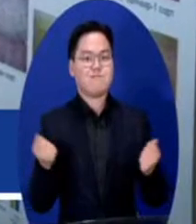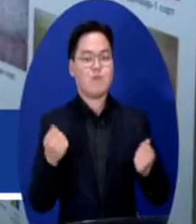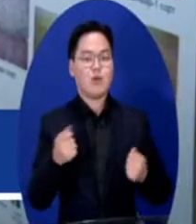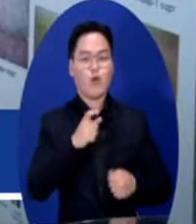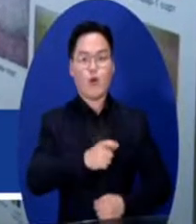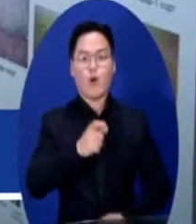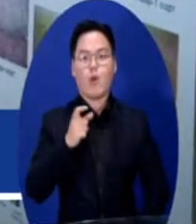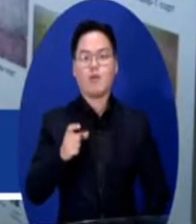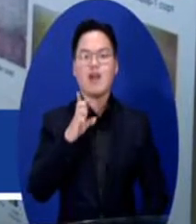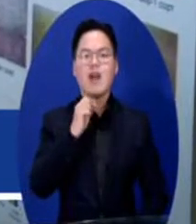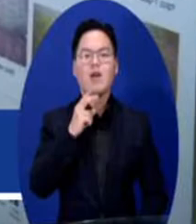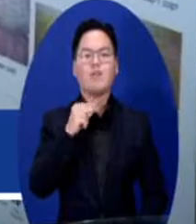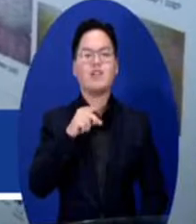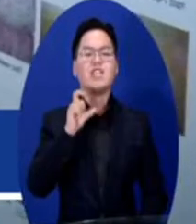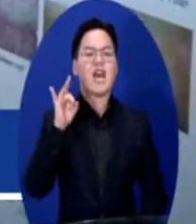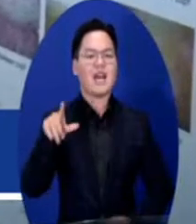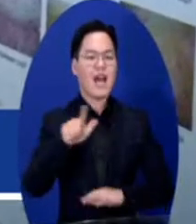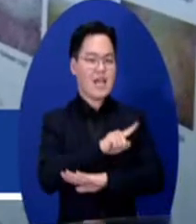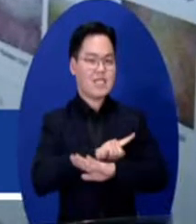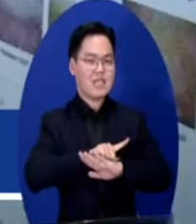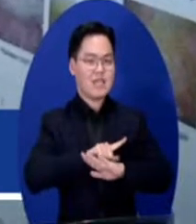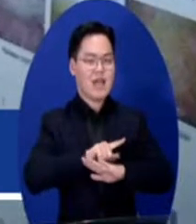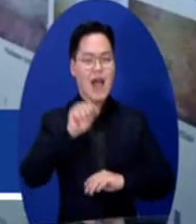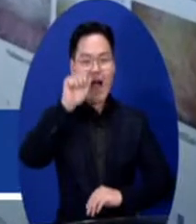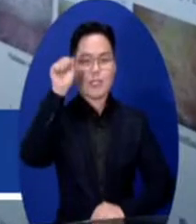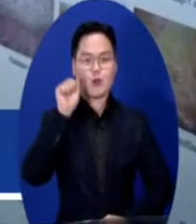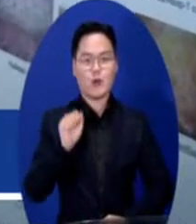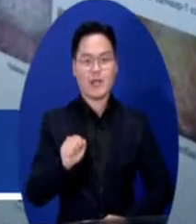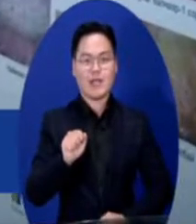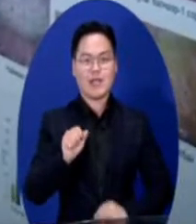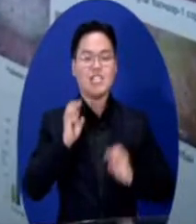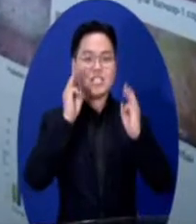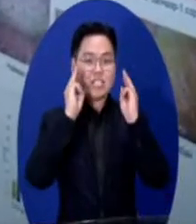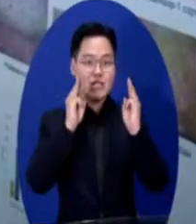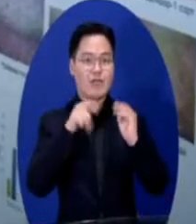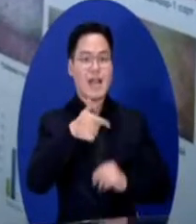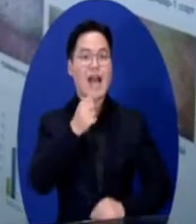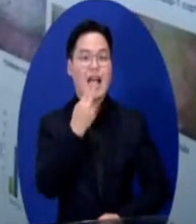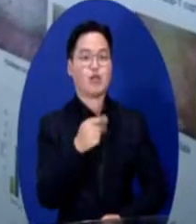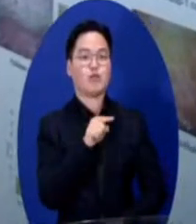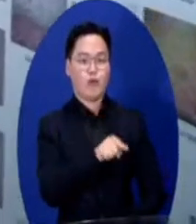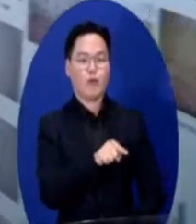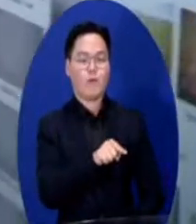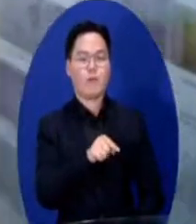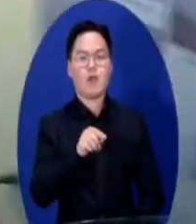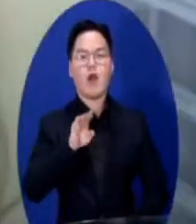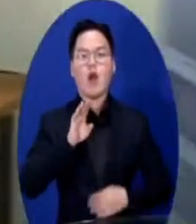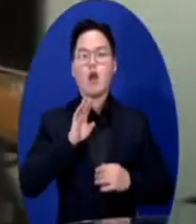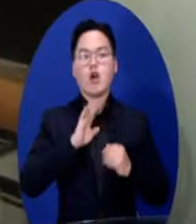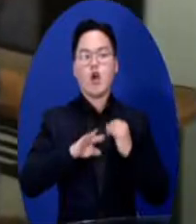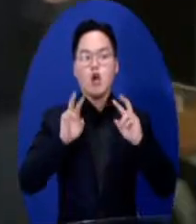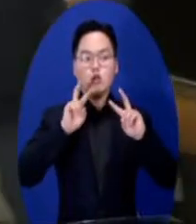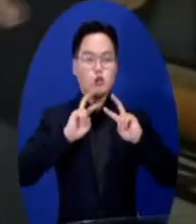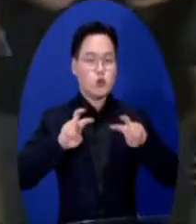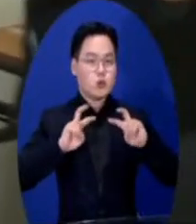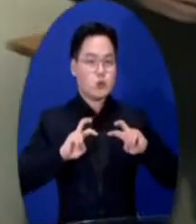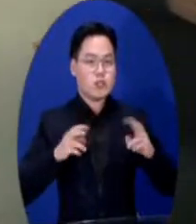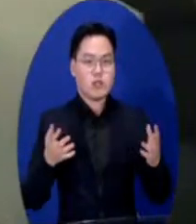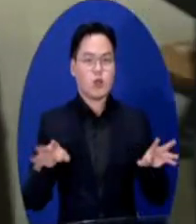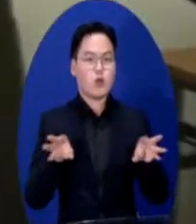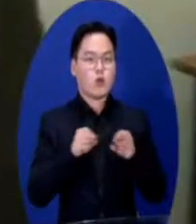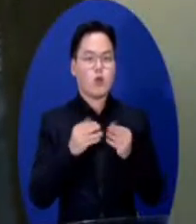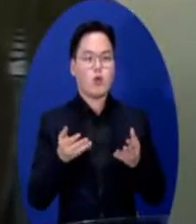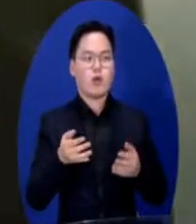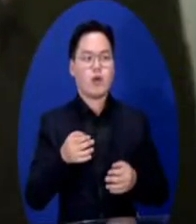хамгийн тулгамдаад байгаа бэлчээрийн асуудлыг шийдэх нэг гарц болж байгаа. За ер нь бол энэ одоо суурин судалгааны төвийн нэг онцлог